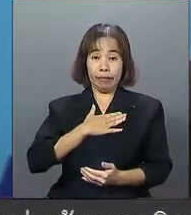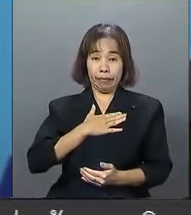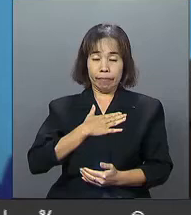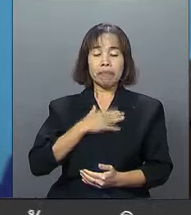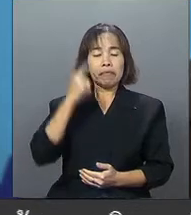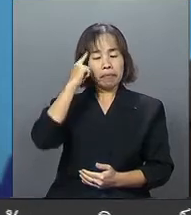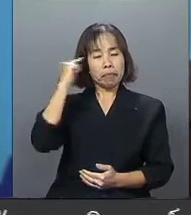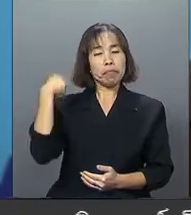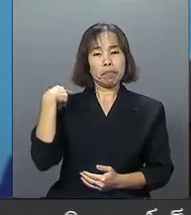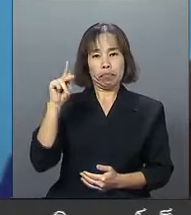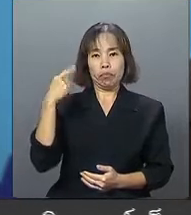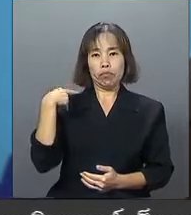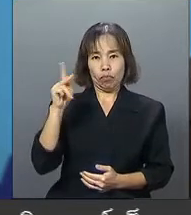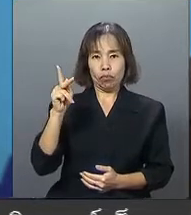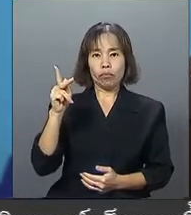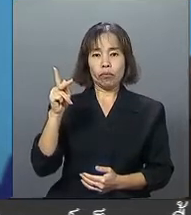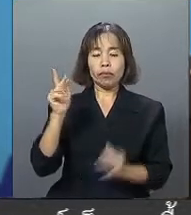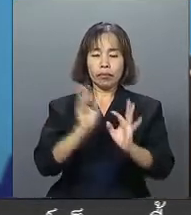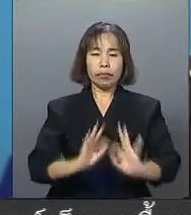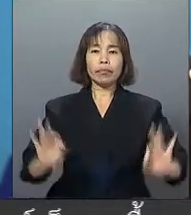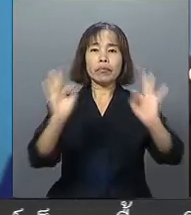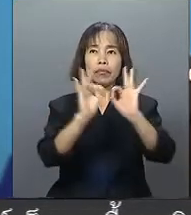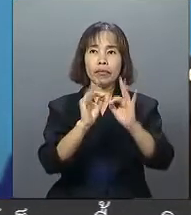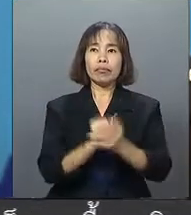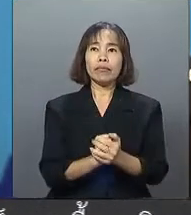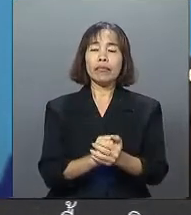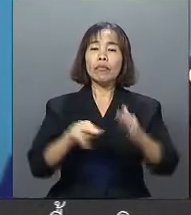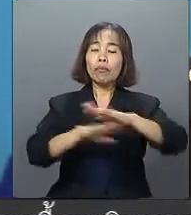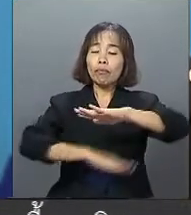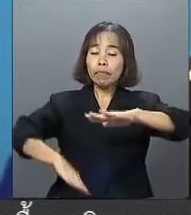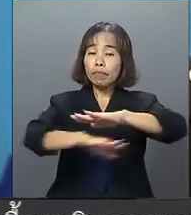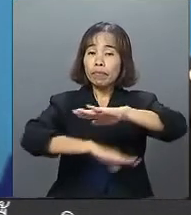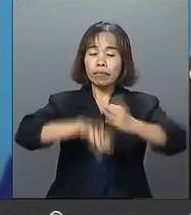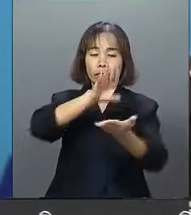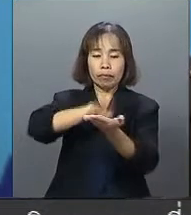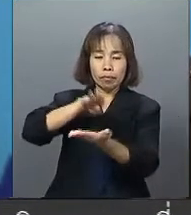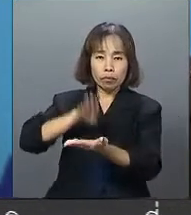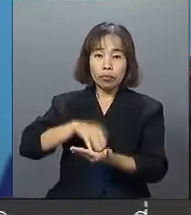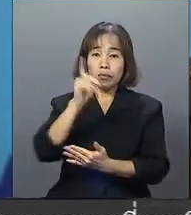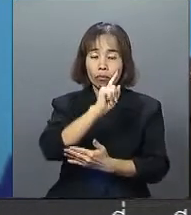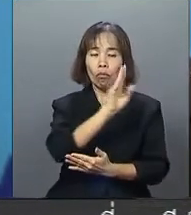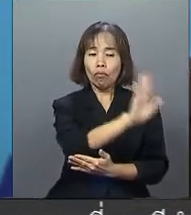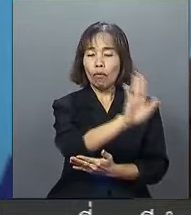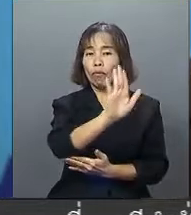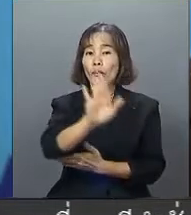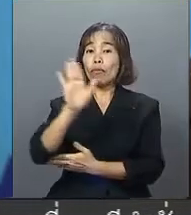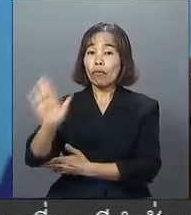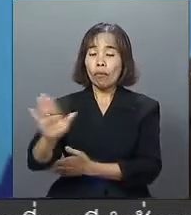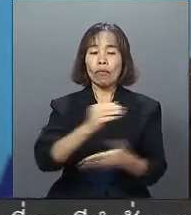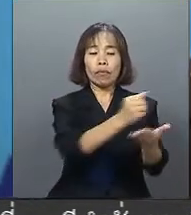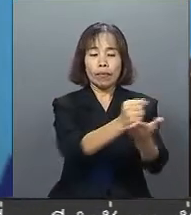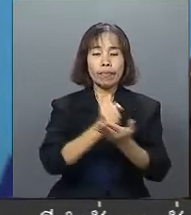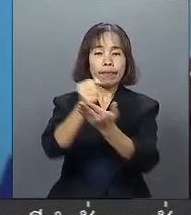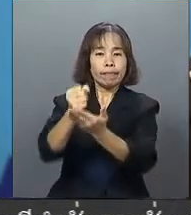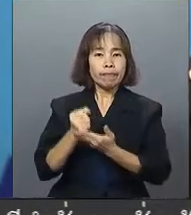ชน์และมีคุณค่ามากนะครับเป็นฐานข้อมูลที่ทุกภาคส่วนนะครับทั้งในส่วนกลางส่วนภูมิภาคเนี่ยได้แ